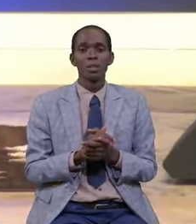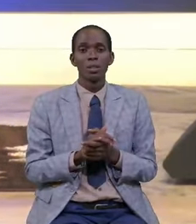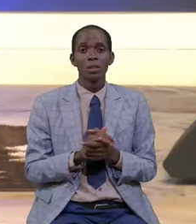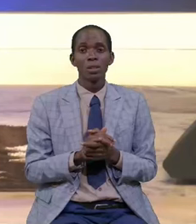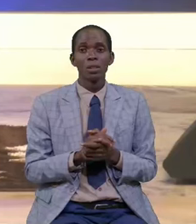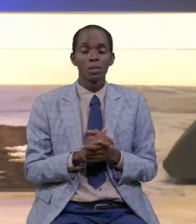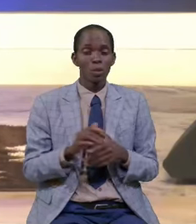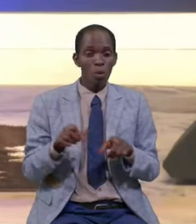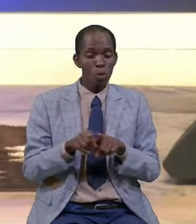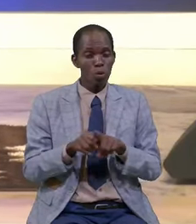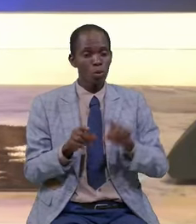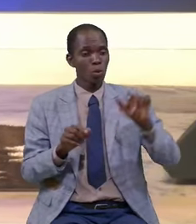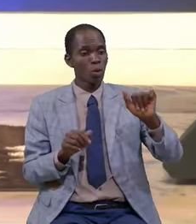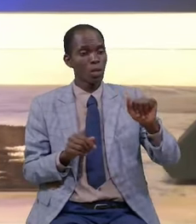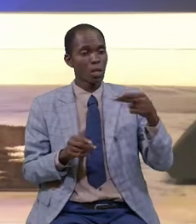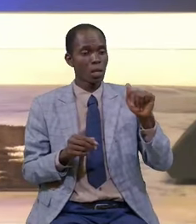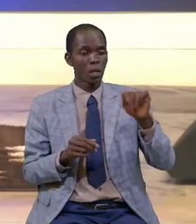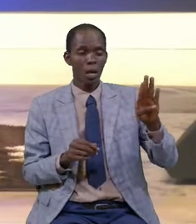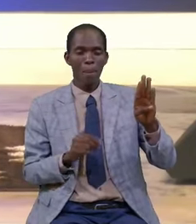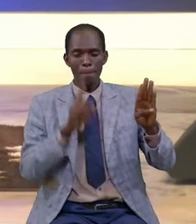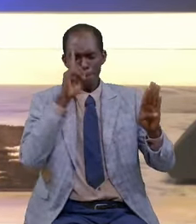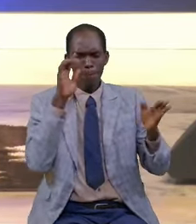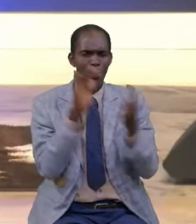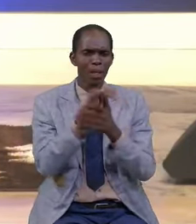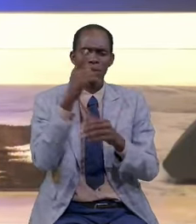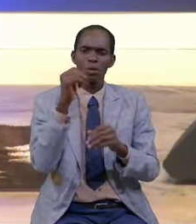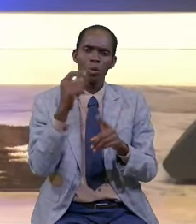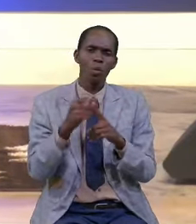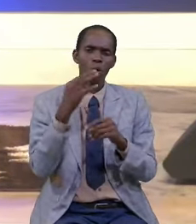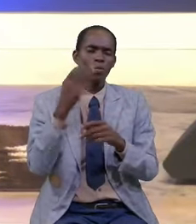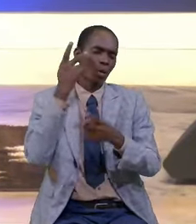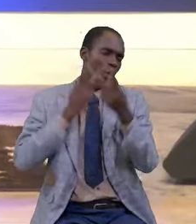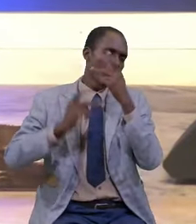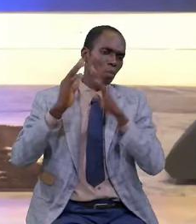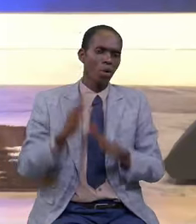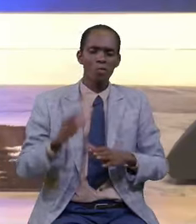Même Akab a cru à la parole du prophète Élie.